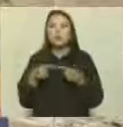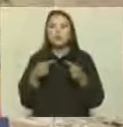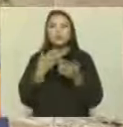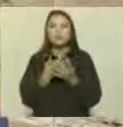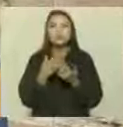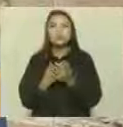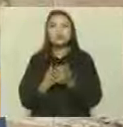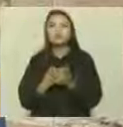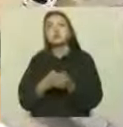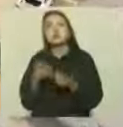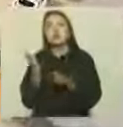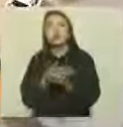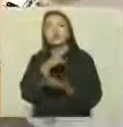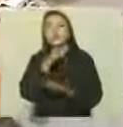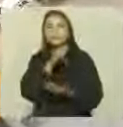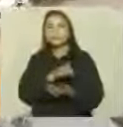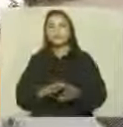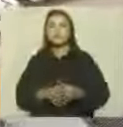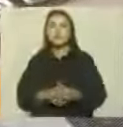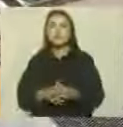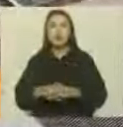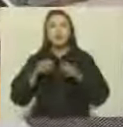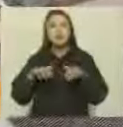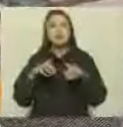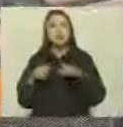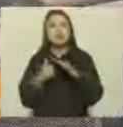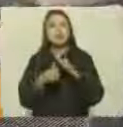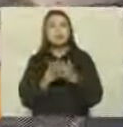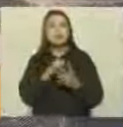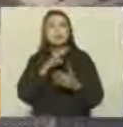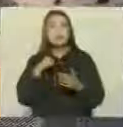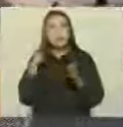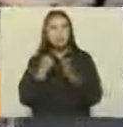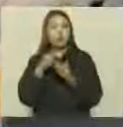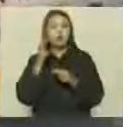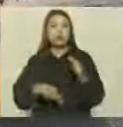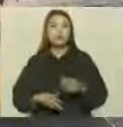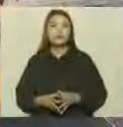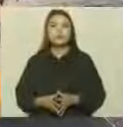шара қолдана алмай жатырмыз. Тұрғындар енді иттерден құтылу үшін соңына дейін күресетінін жеткізді.